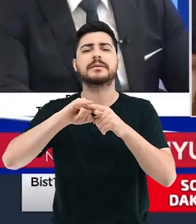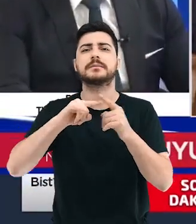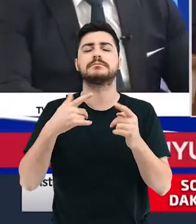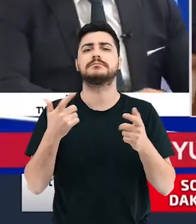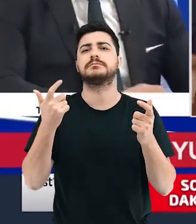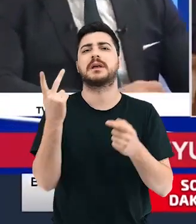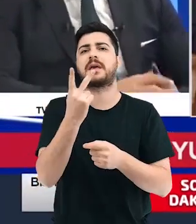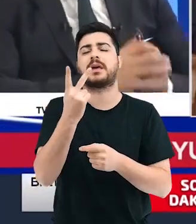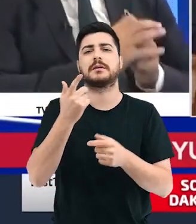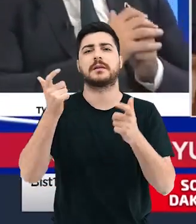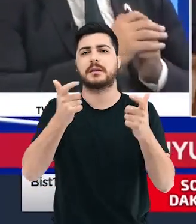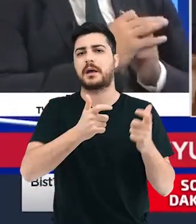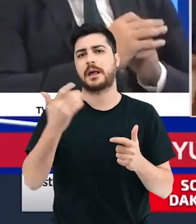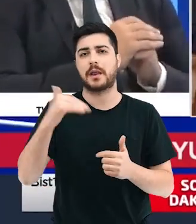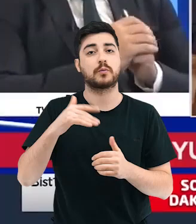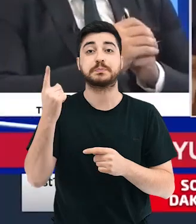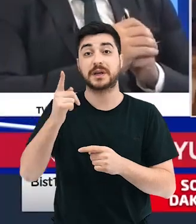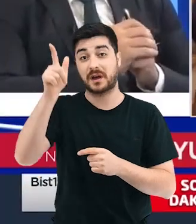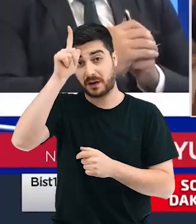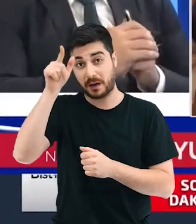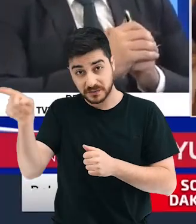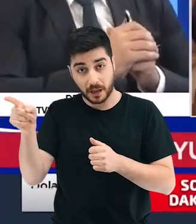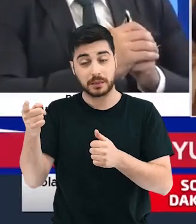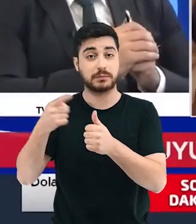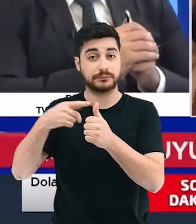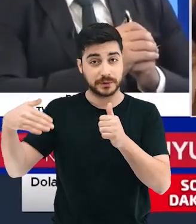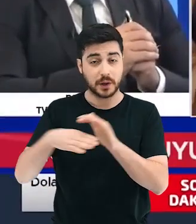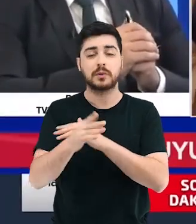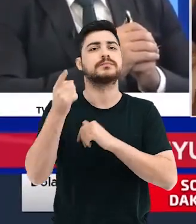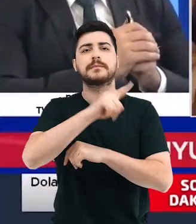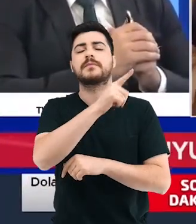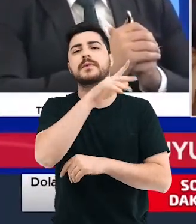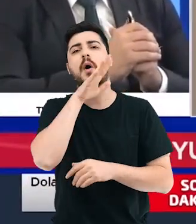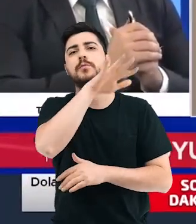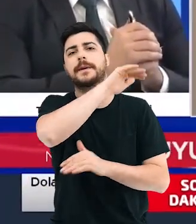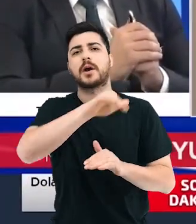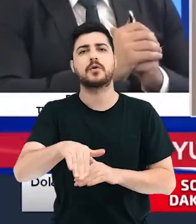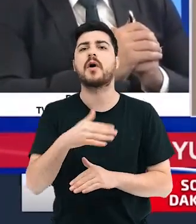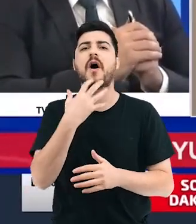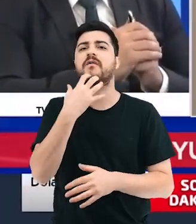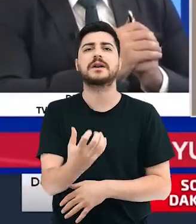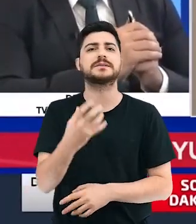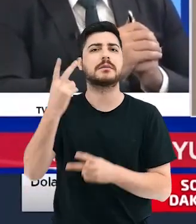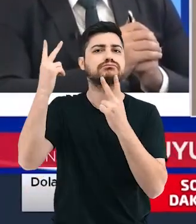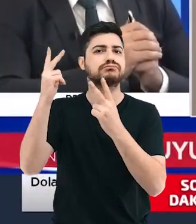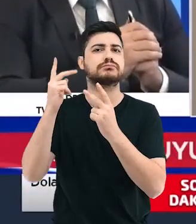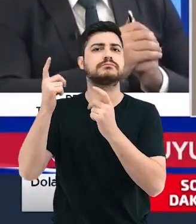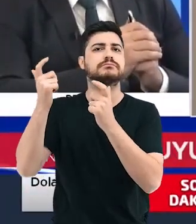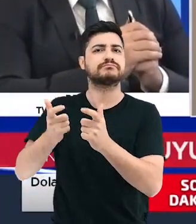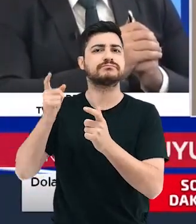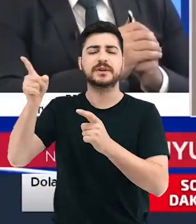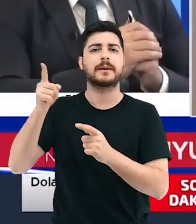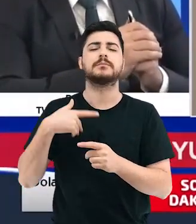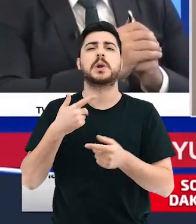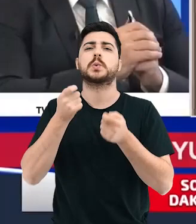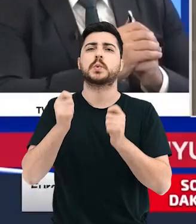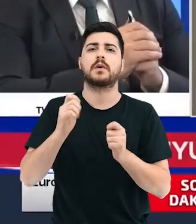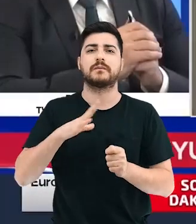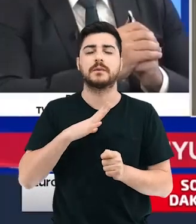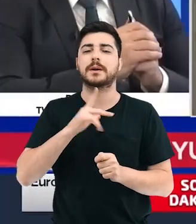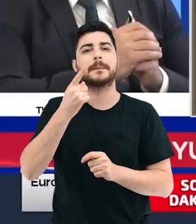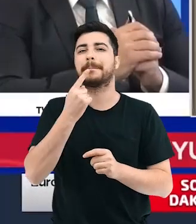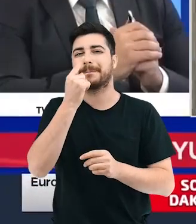getirilen bu meti iki taraftan gelir met. Bir İran'dan bir de Afganistan tarafından. Avrupa'dan. Afganistan işi